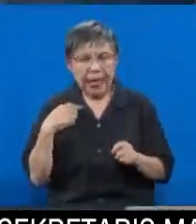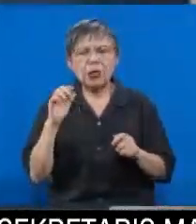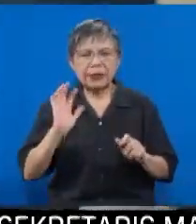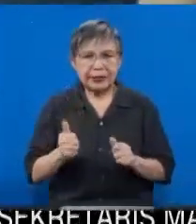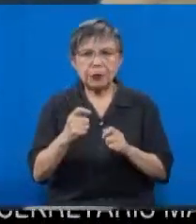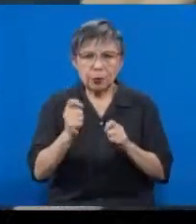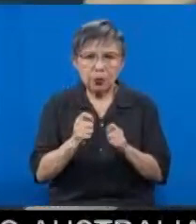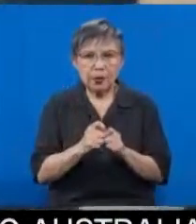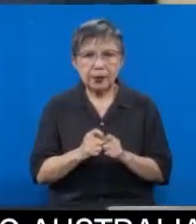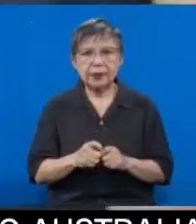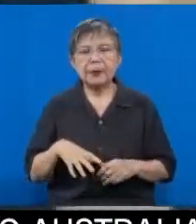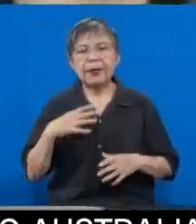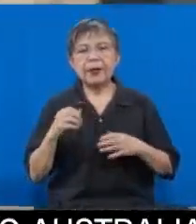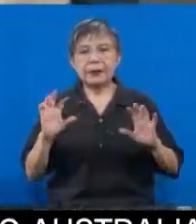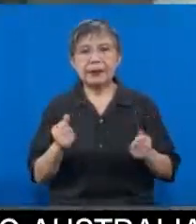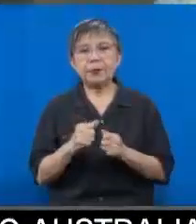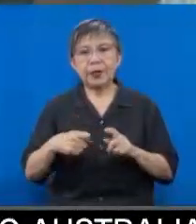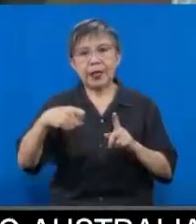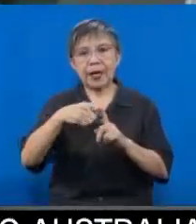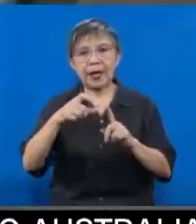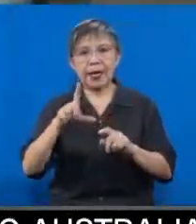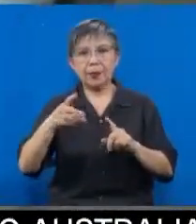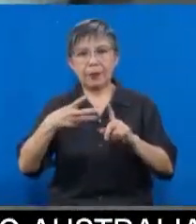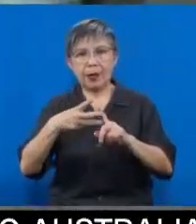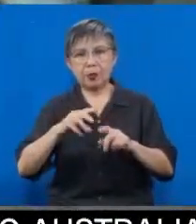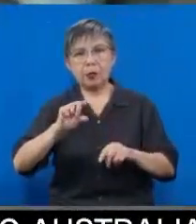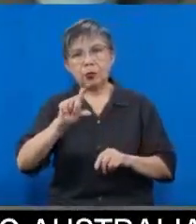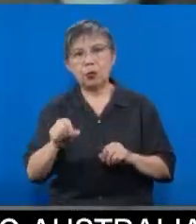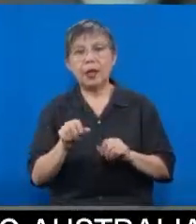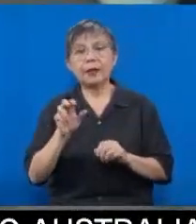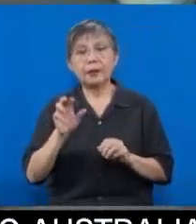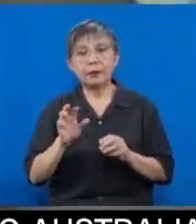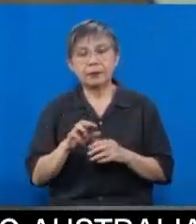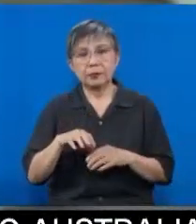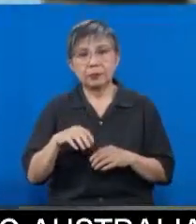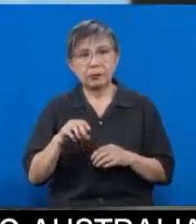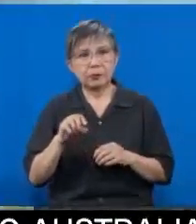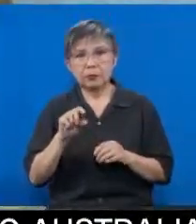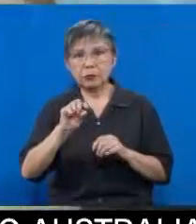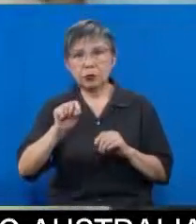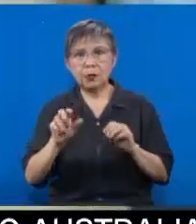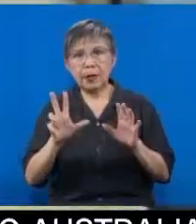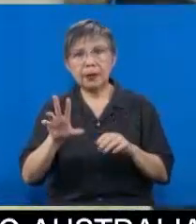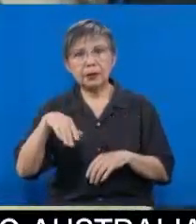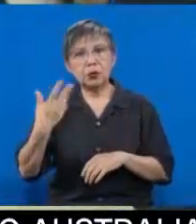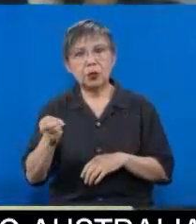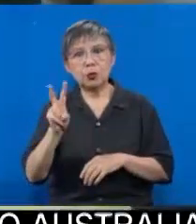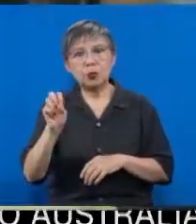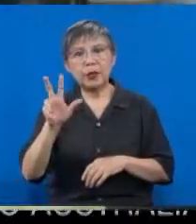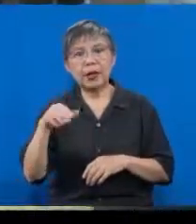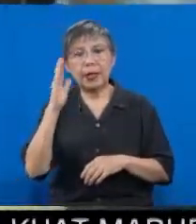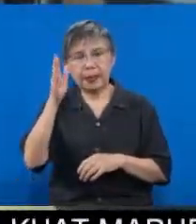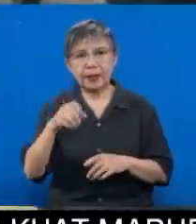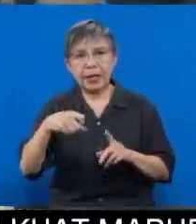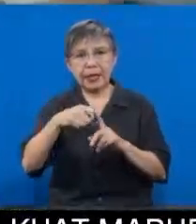siap menjalankan kongres luar biasa yang dipercepat pada Maret 2023 mendatang. Iwan berharap setelah KLB